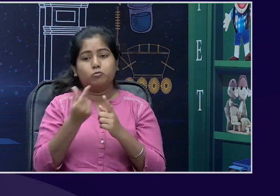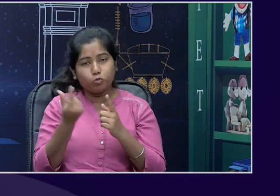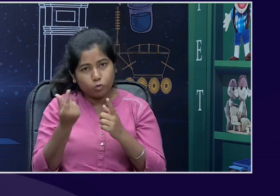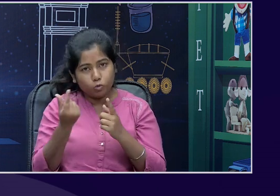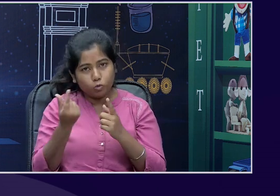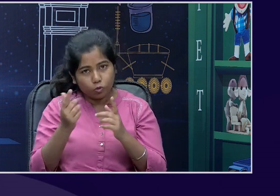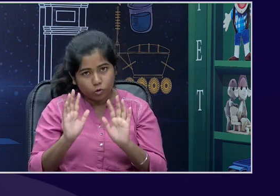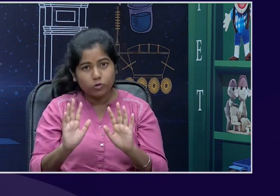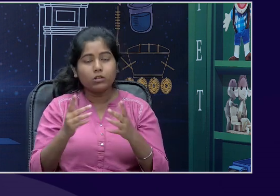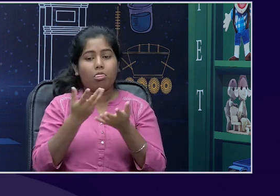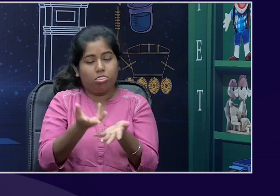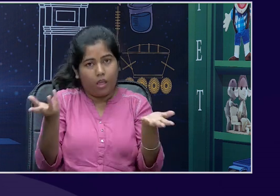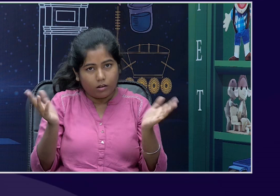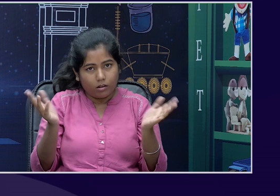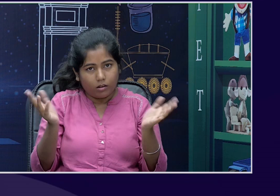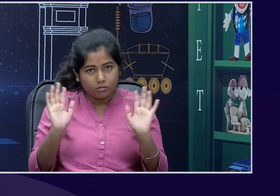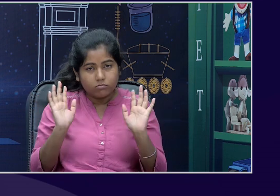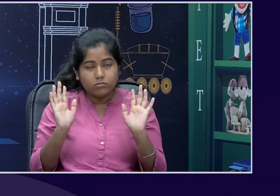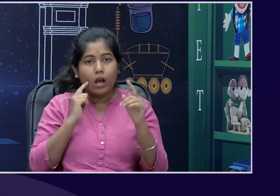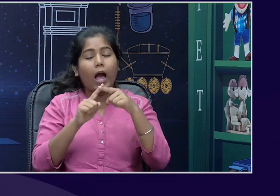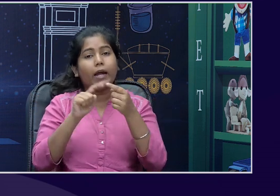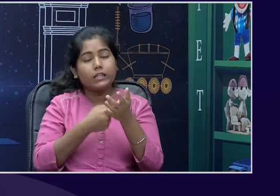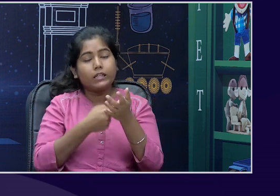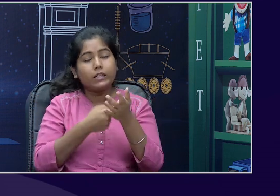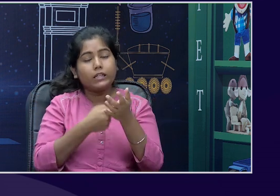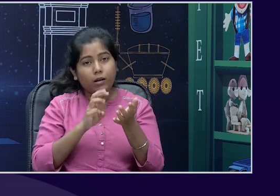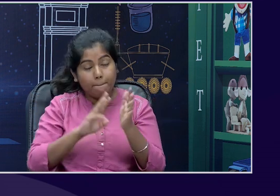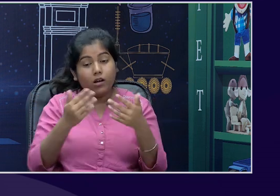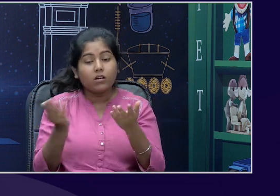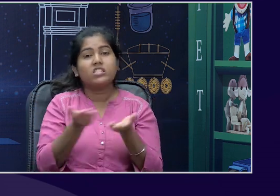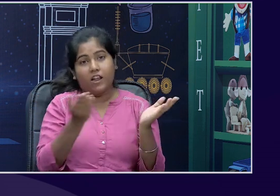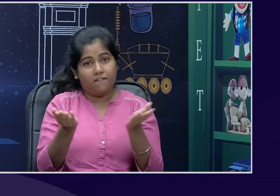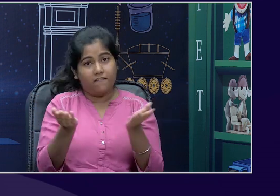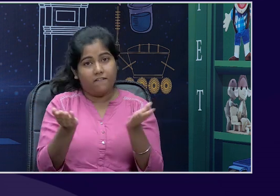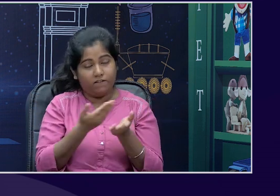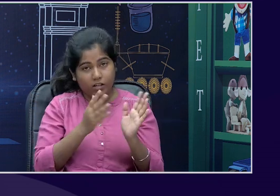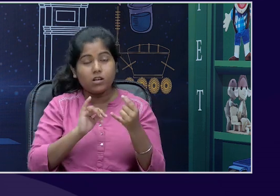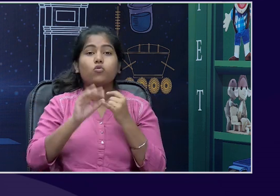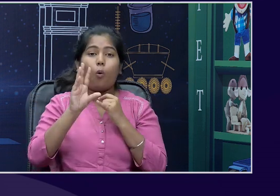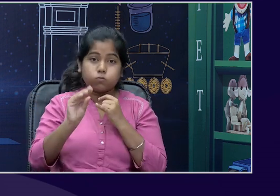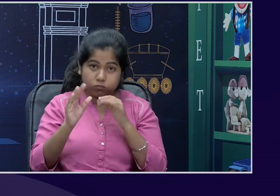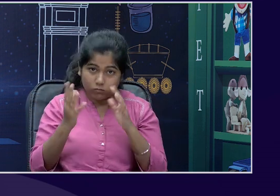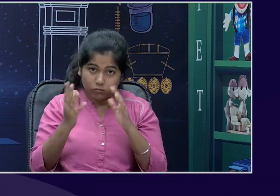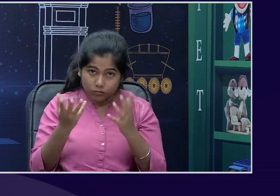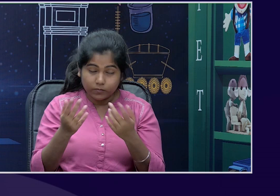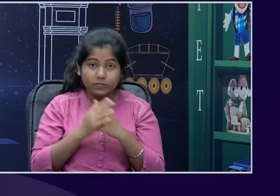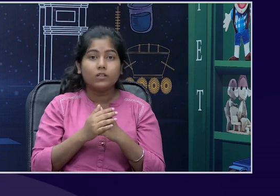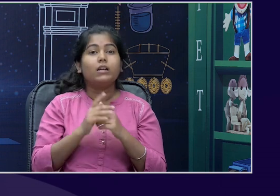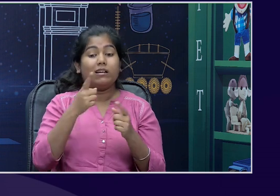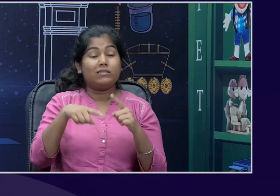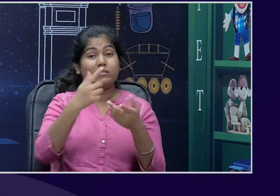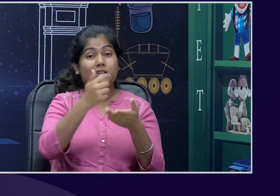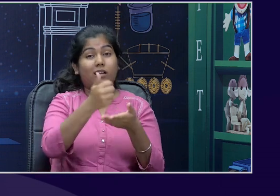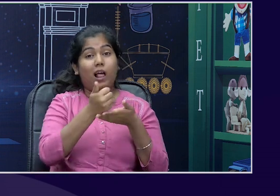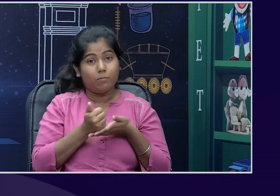भी आइटम हो सकती है, कोई भी सर्विसेज हो सकती है, या सॉफ्टवेयर हो सकते हैं, जिसकी सहायता